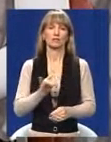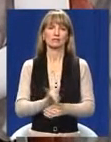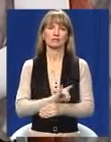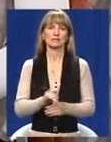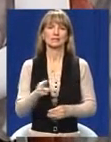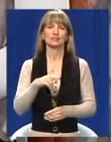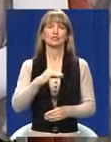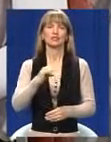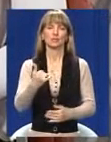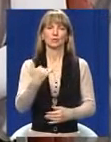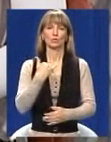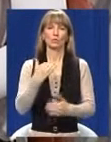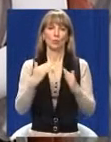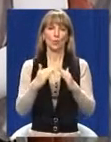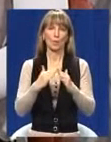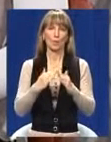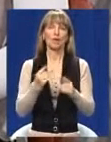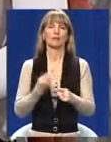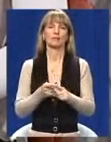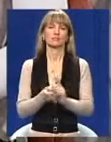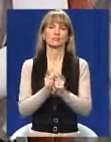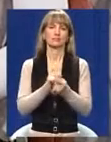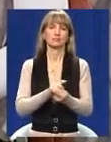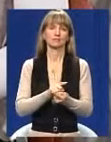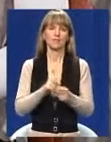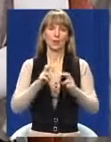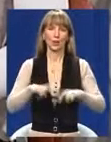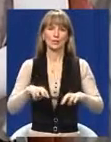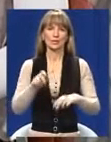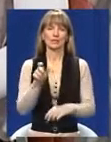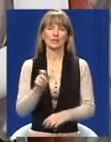себе вдома. Тож переходимо до нашої рубрики дослідів.